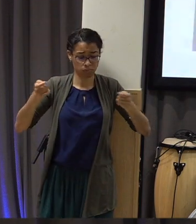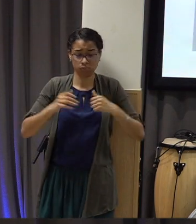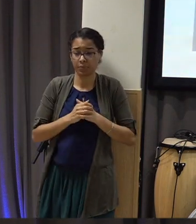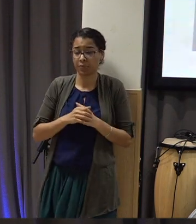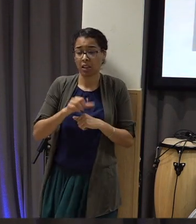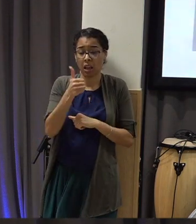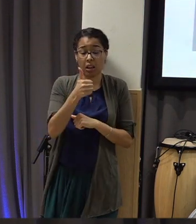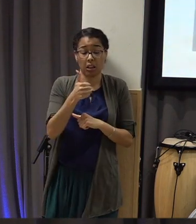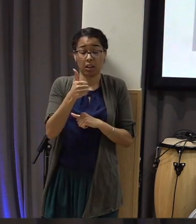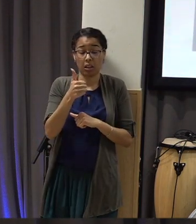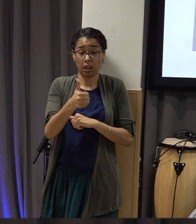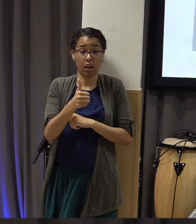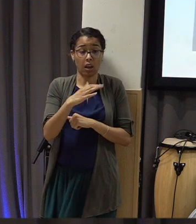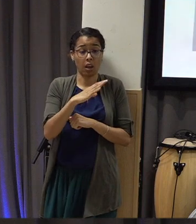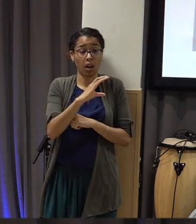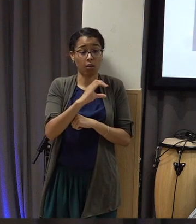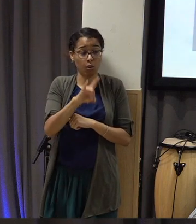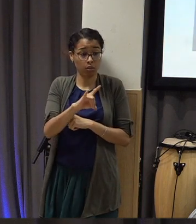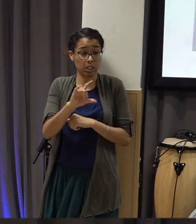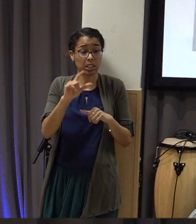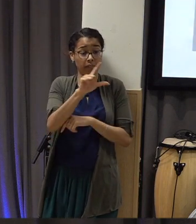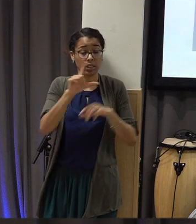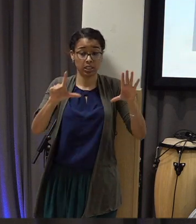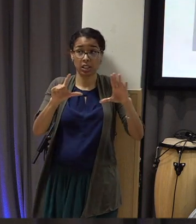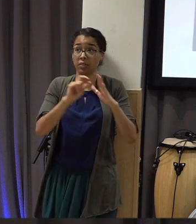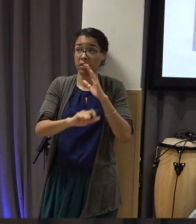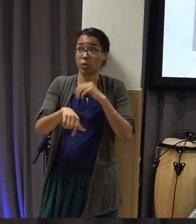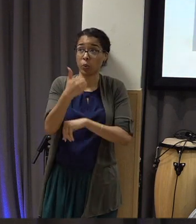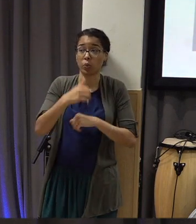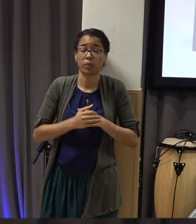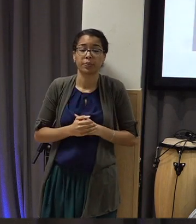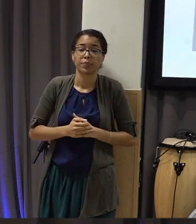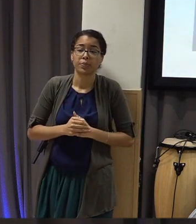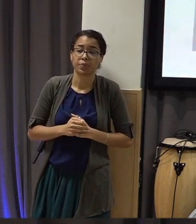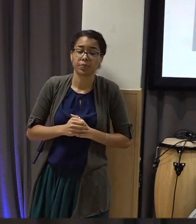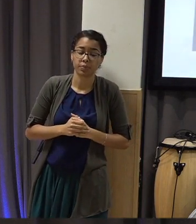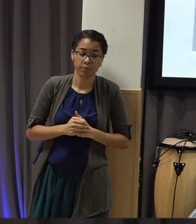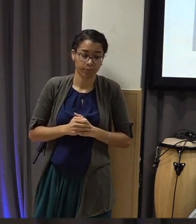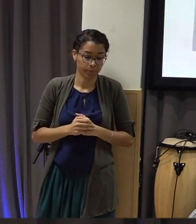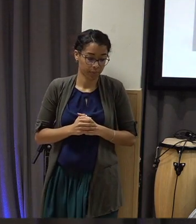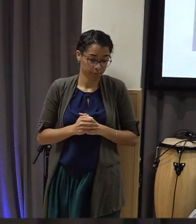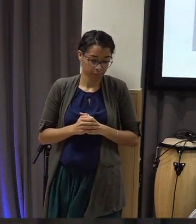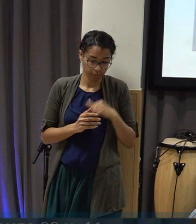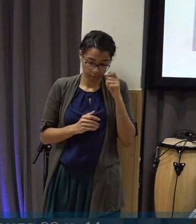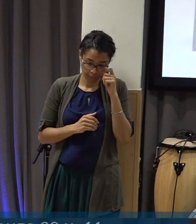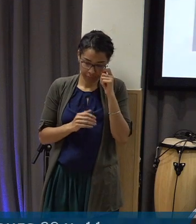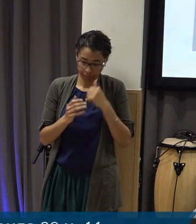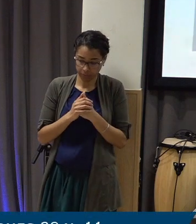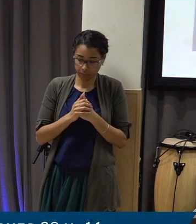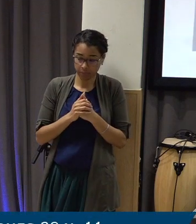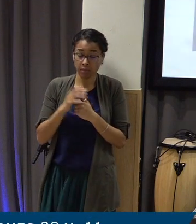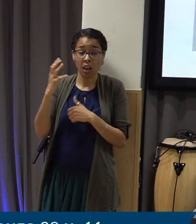Chronique 29, verset 11. Il est élevé au-dessus de tout, c'était Éphésiens 1, verset 11. Sa volonté